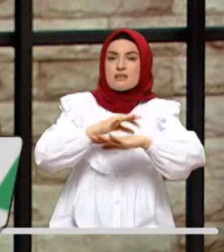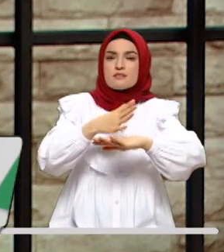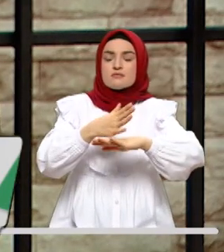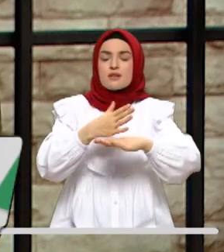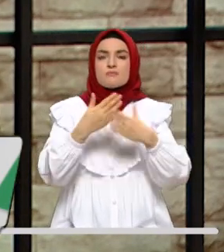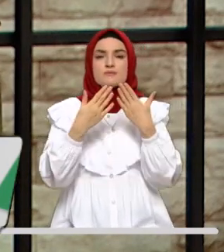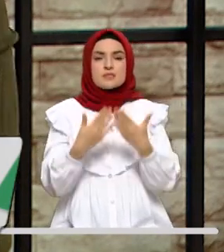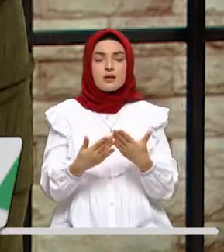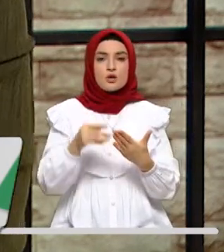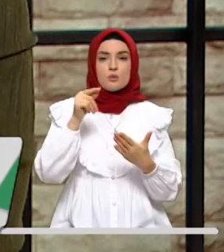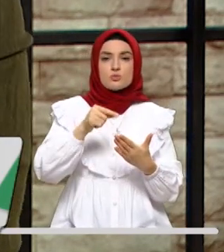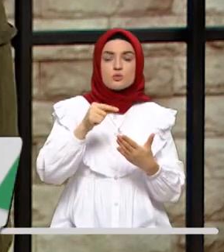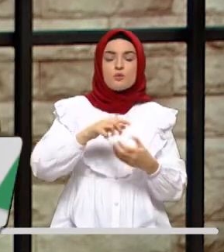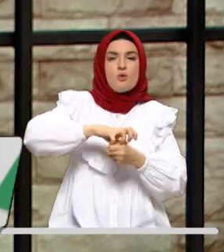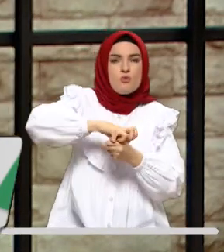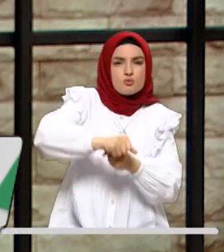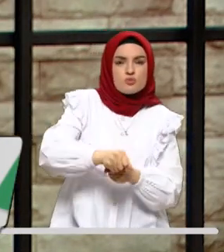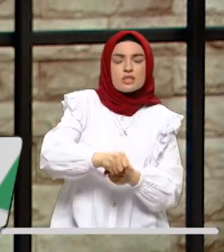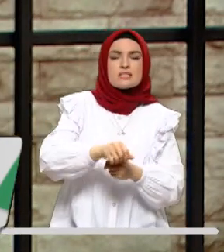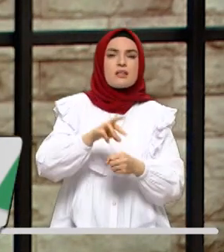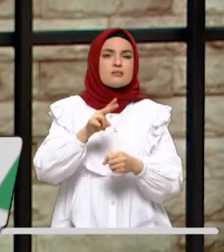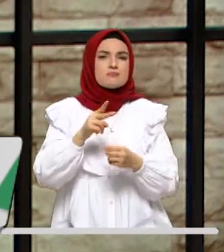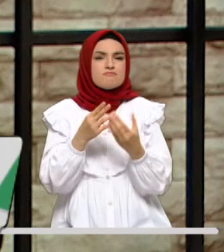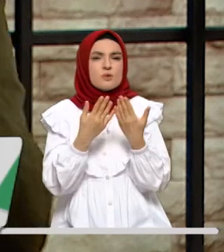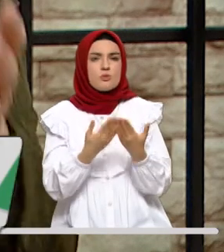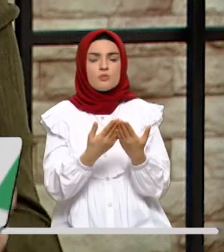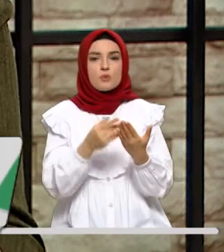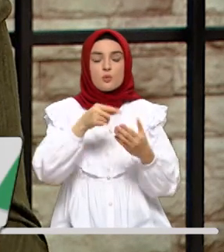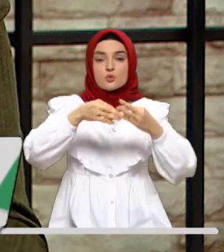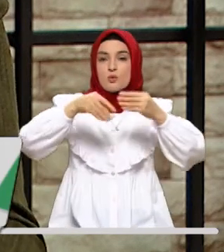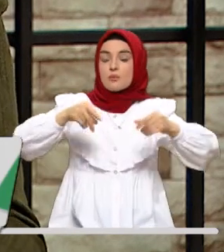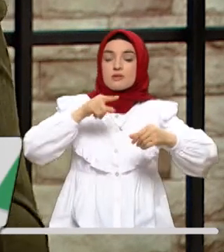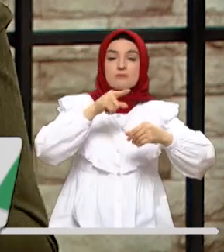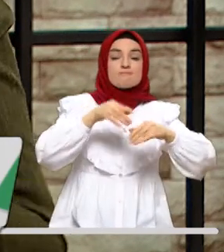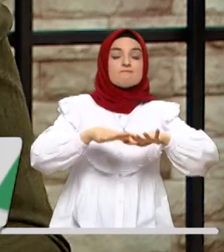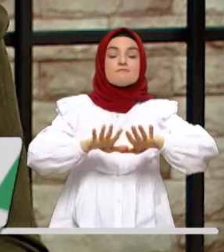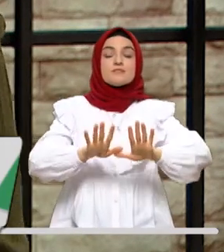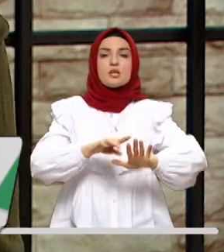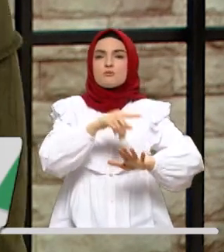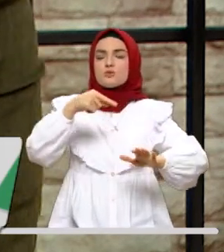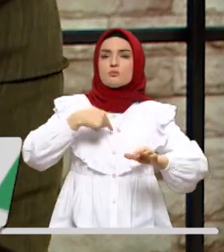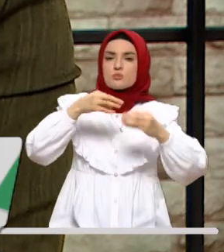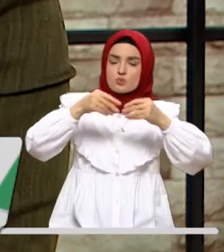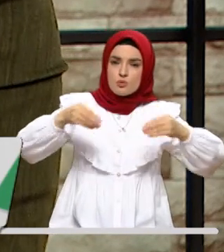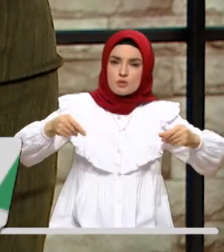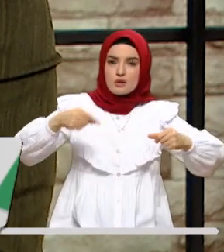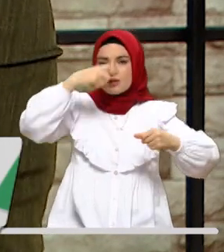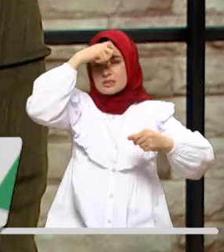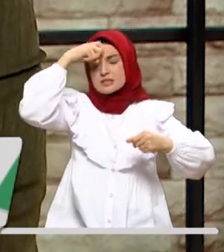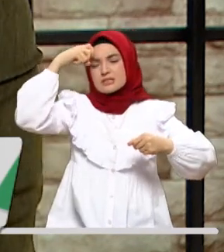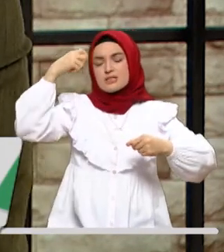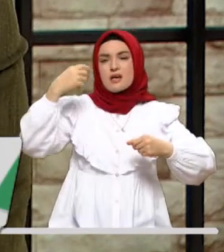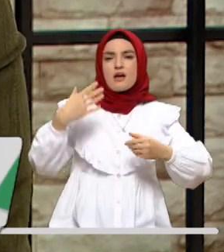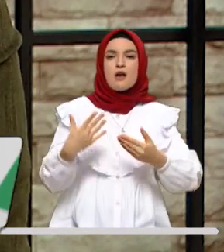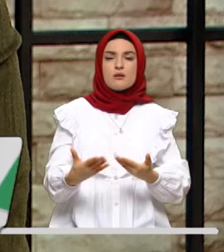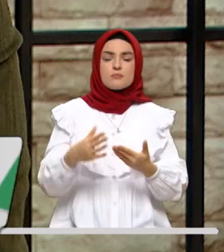vebadan, bugünün koronasından bile zuldür. Bu topraklar senin değil. Biz bu topraklara alın terini akıttık,